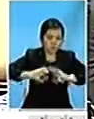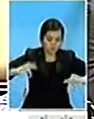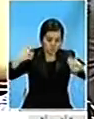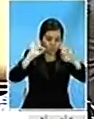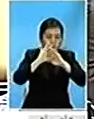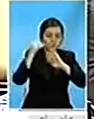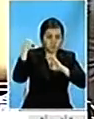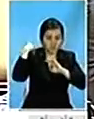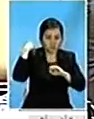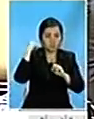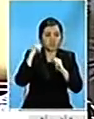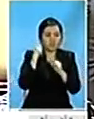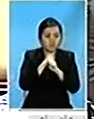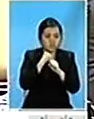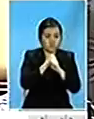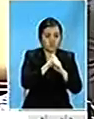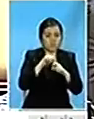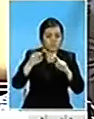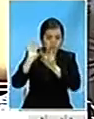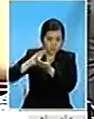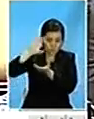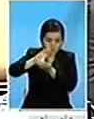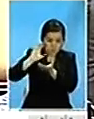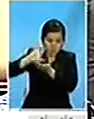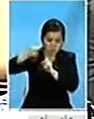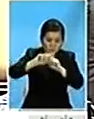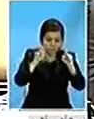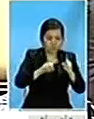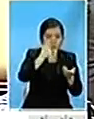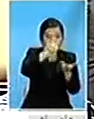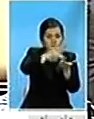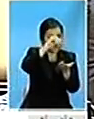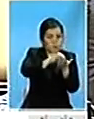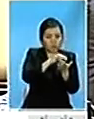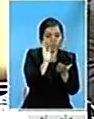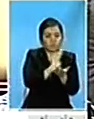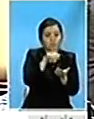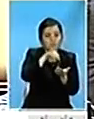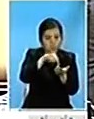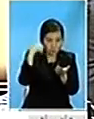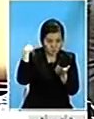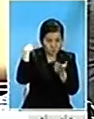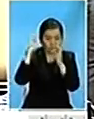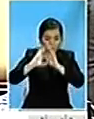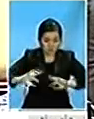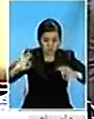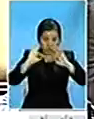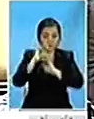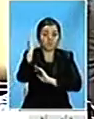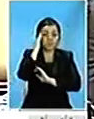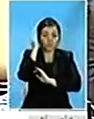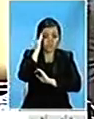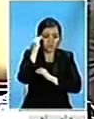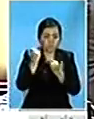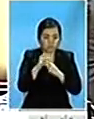นั้นในเรื่องของงบกลางก็จะหมดไปแล้วก็รัฐบาลเองก็เชื่อว่าทุกท่านทราบดีนะครับว่าความจำเป็นที่จะต้องใช้งบกลางในปี